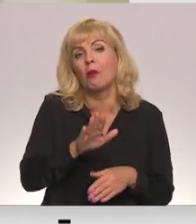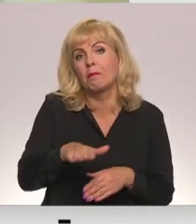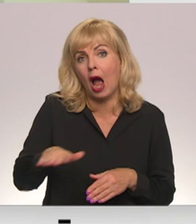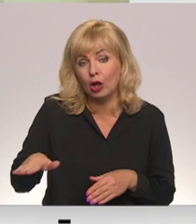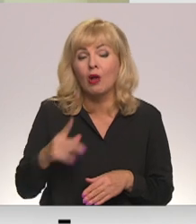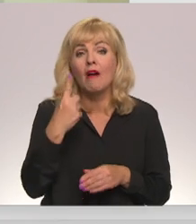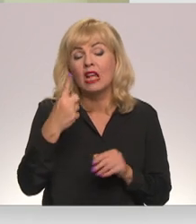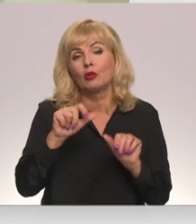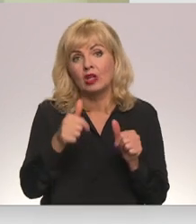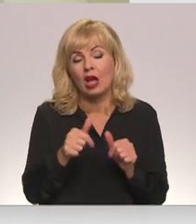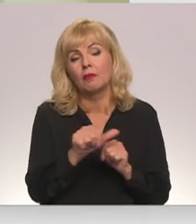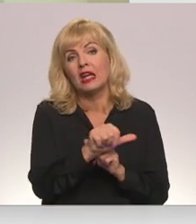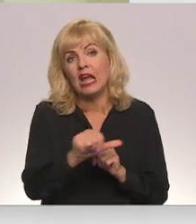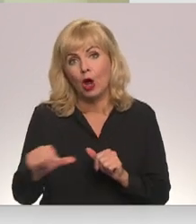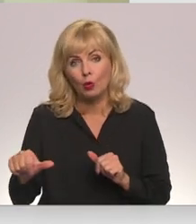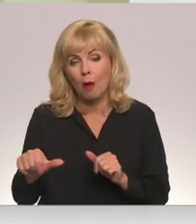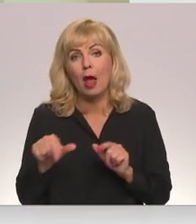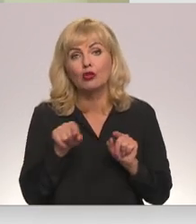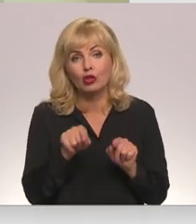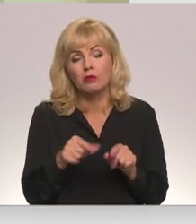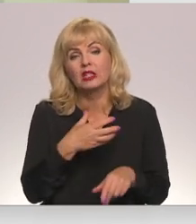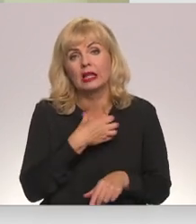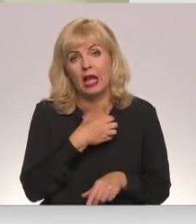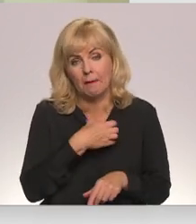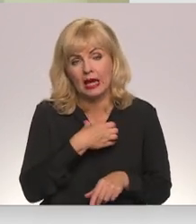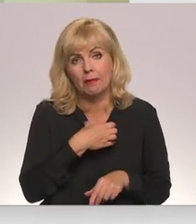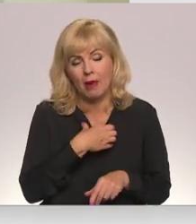mēs varētu ierobežot šīs slimības